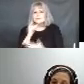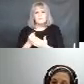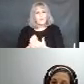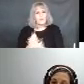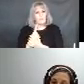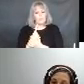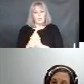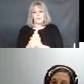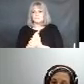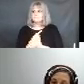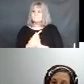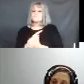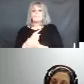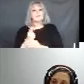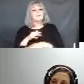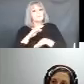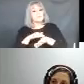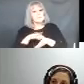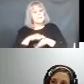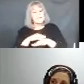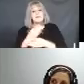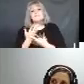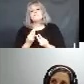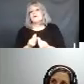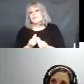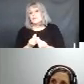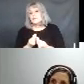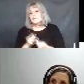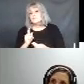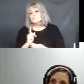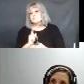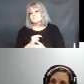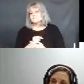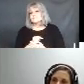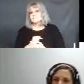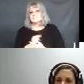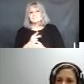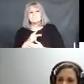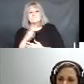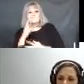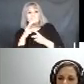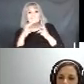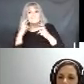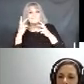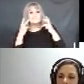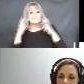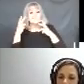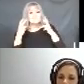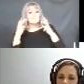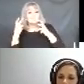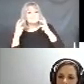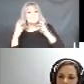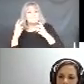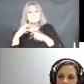gebeur. Iets sal gebeur. Daar sal tye...